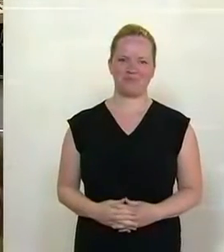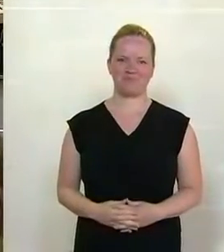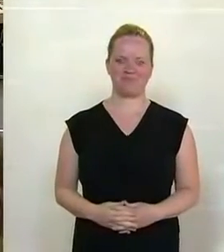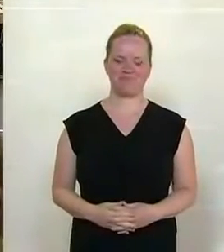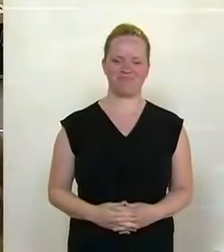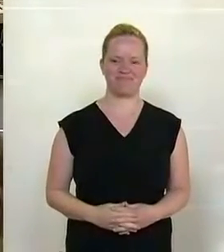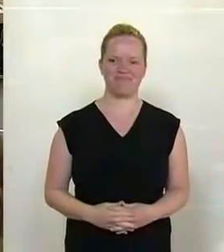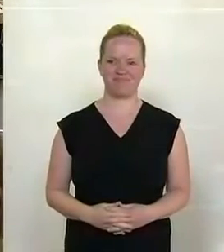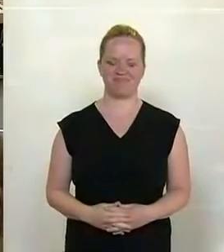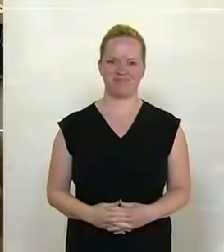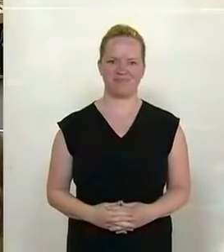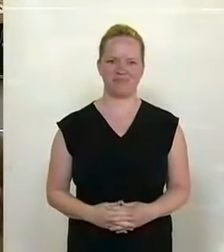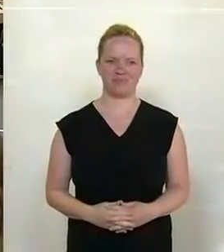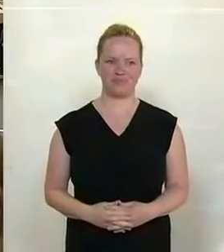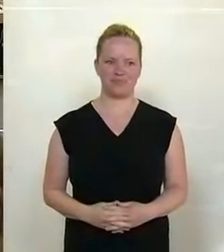SPÖ.